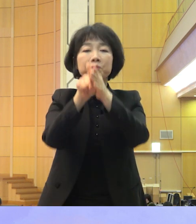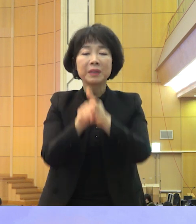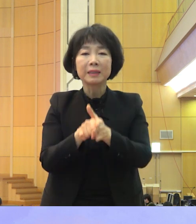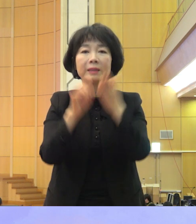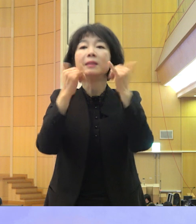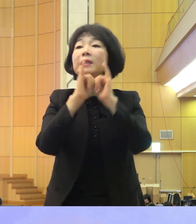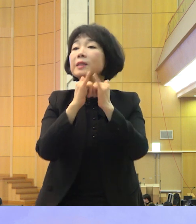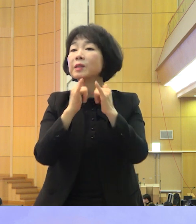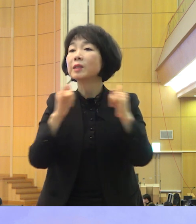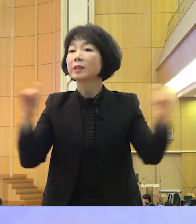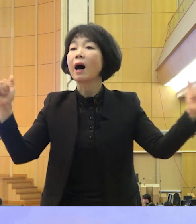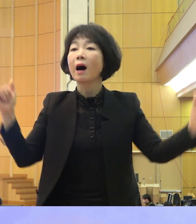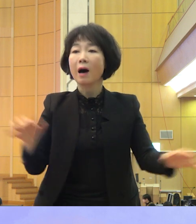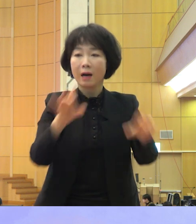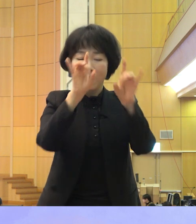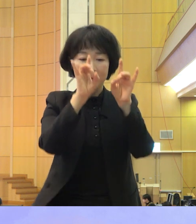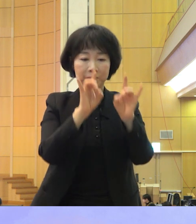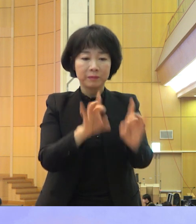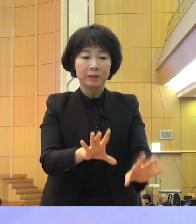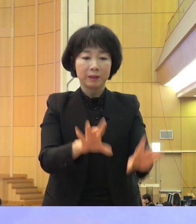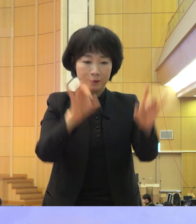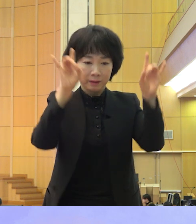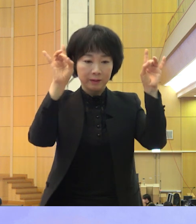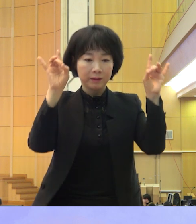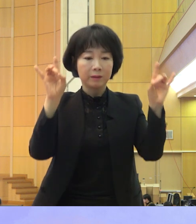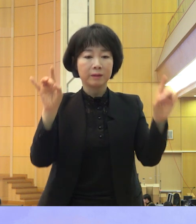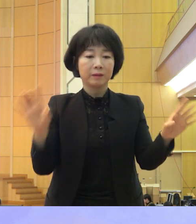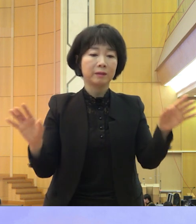깨쳐버렸네. 믿는